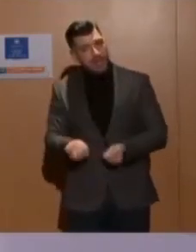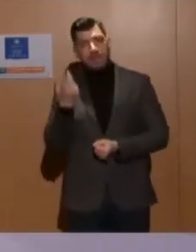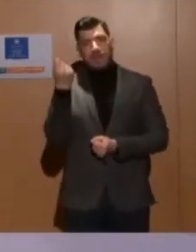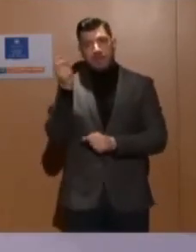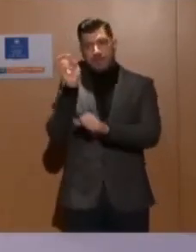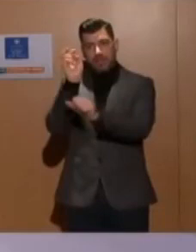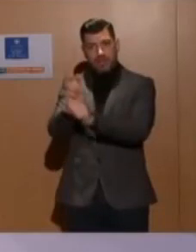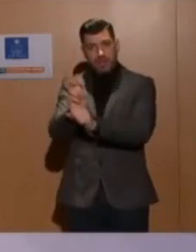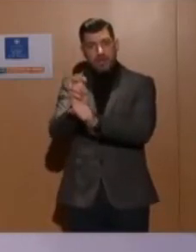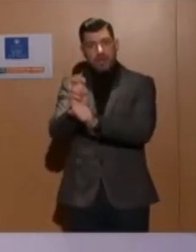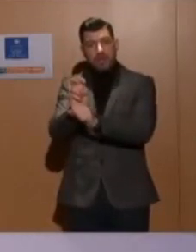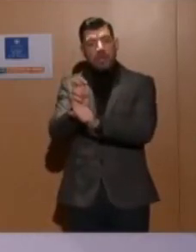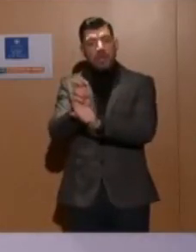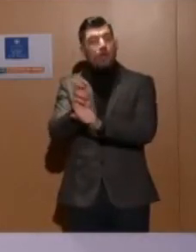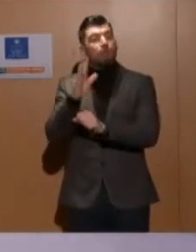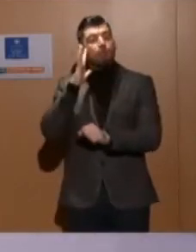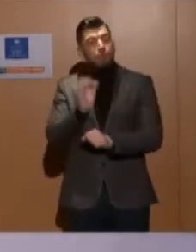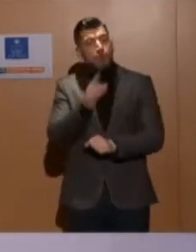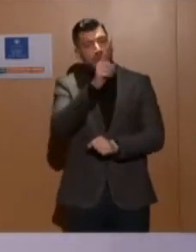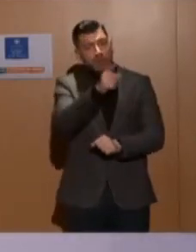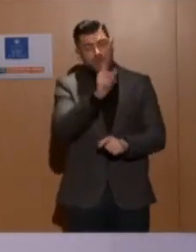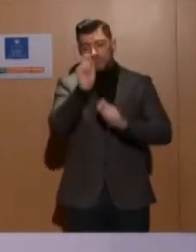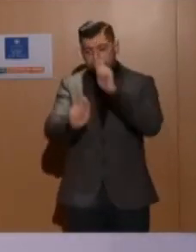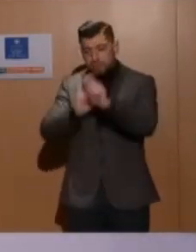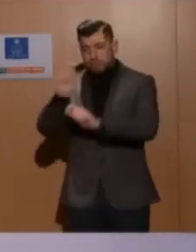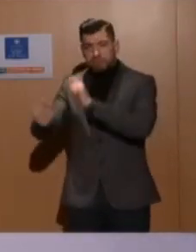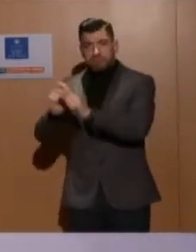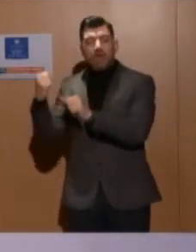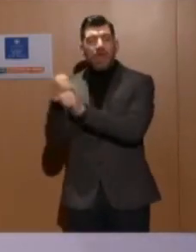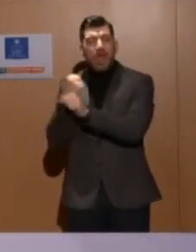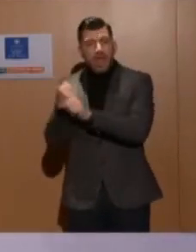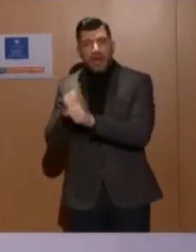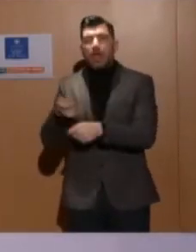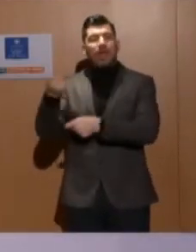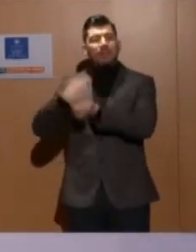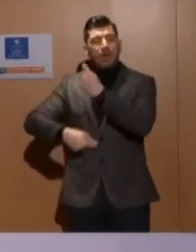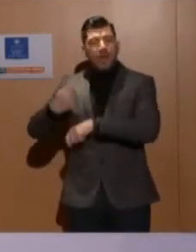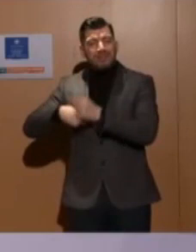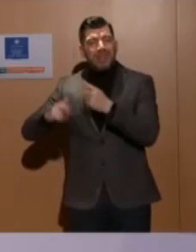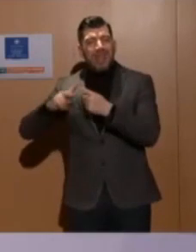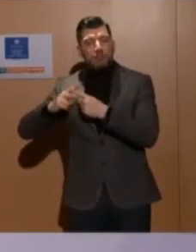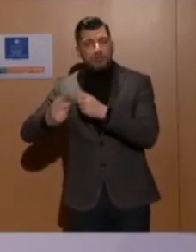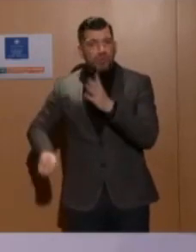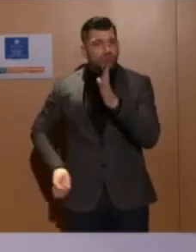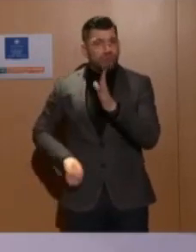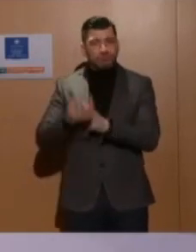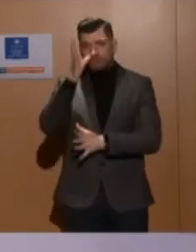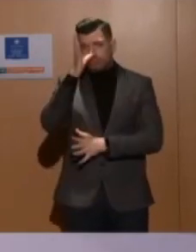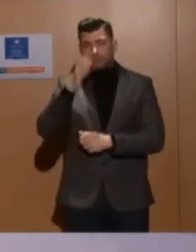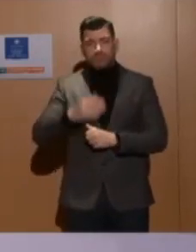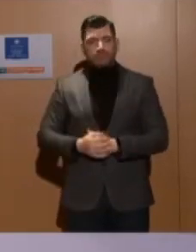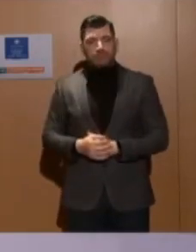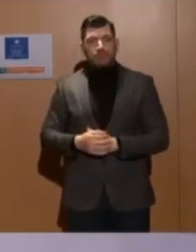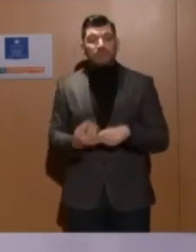και από την κεντρική κυβέρνηση, για να μπορούμε να κάνουμε έργα, να πάρουμε εξοπλισμό και να φέρουμε τις δυνάμεις